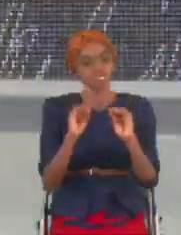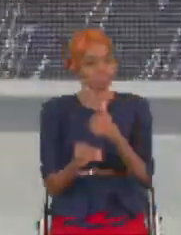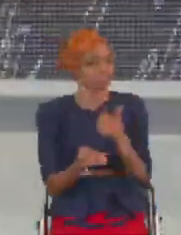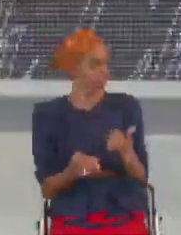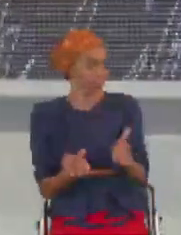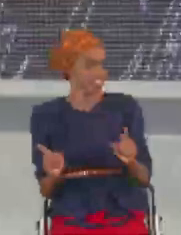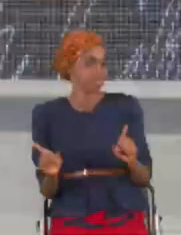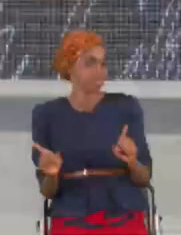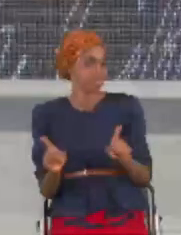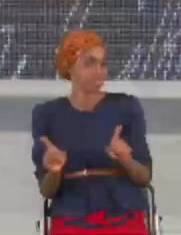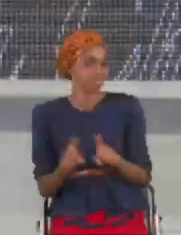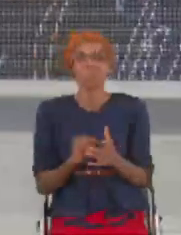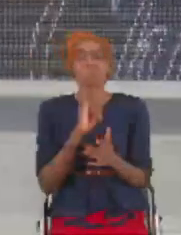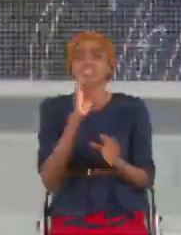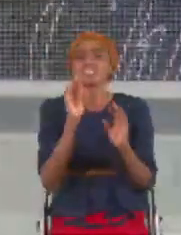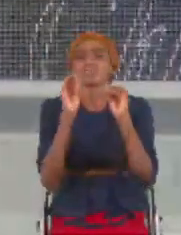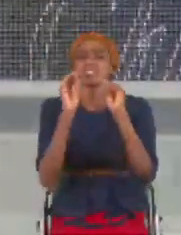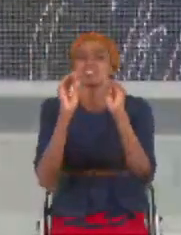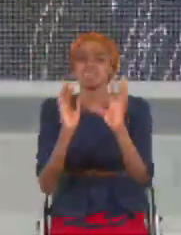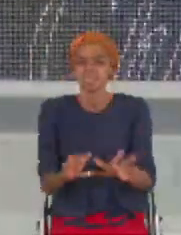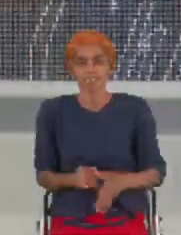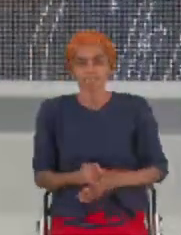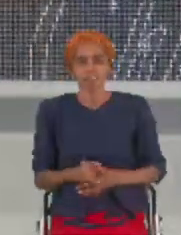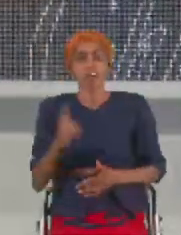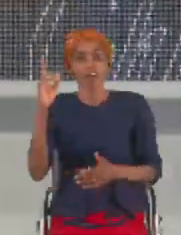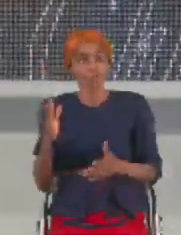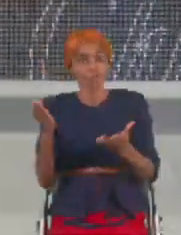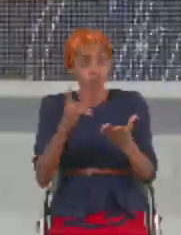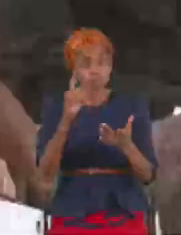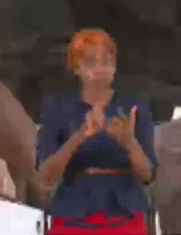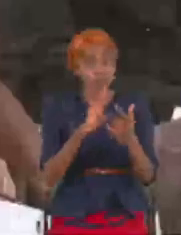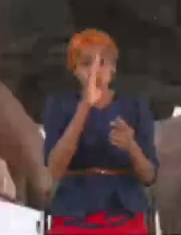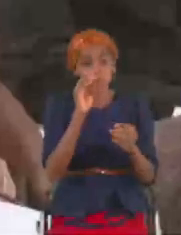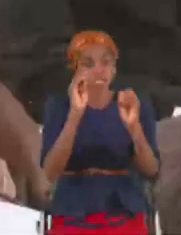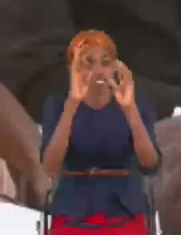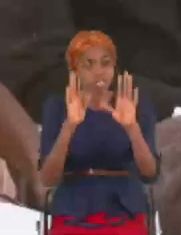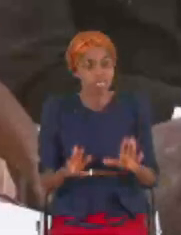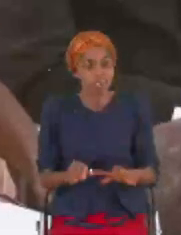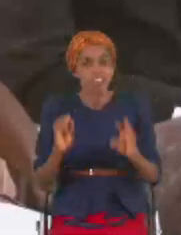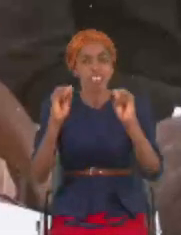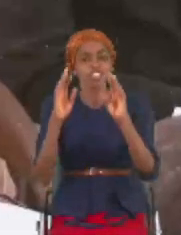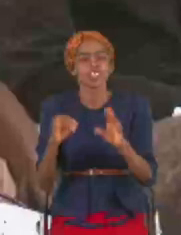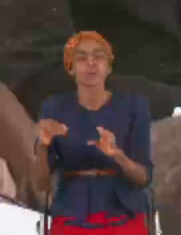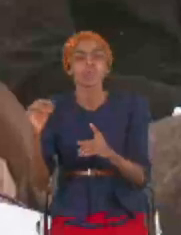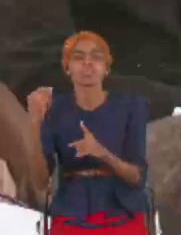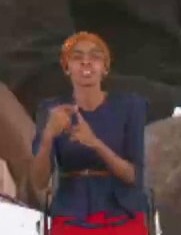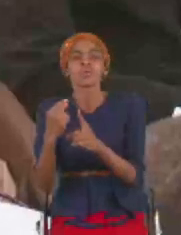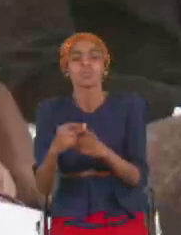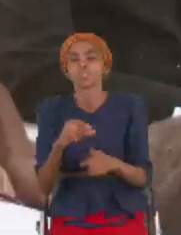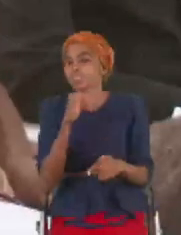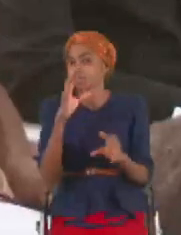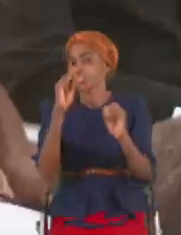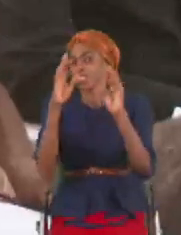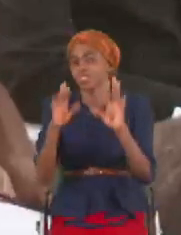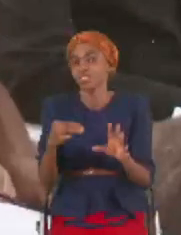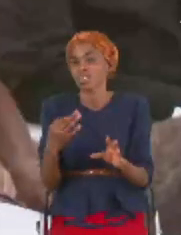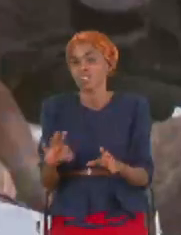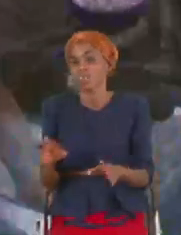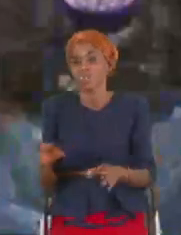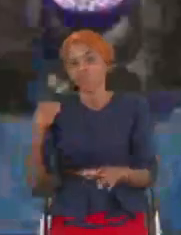ça c'est le l'enseignant il veut que tu sois un enseignant un enseignant de la parole par un enseignant